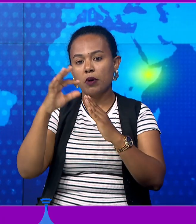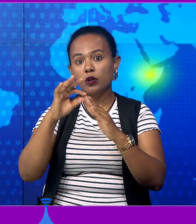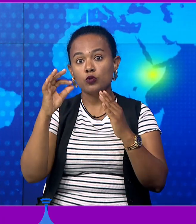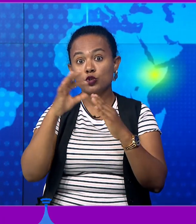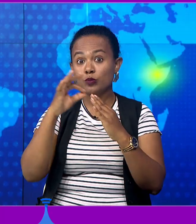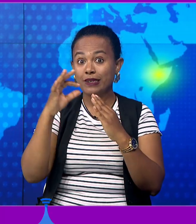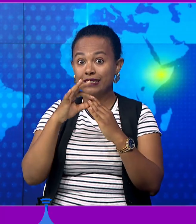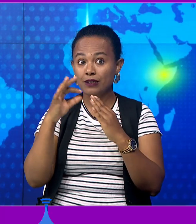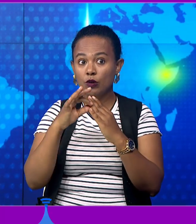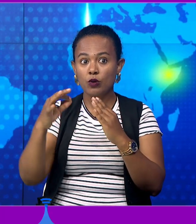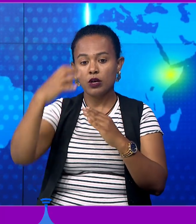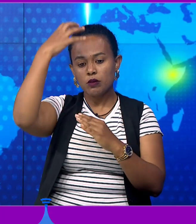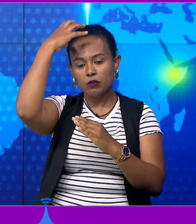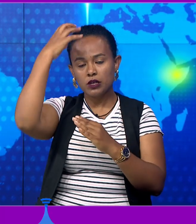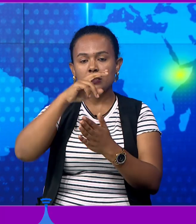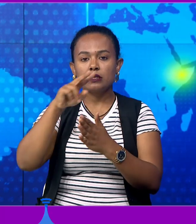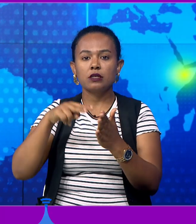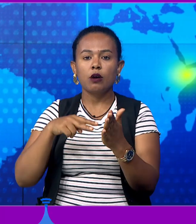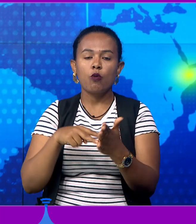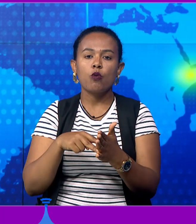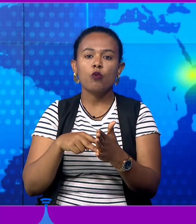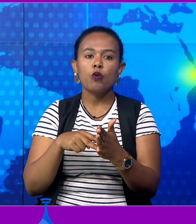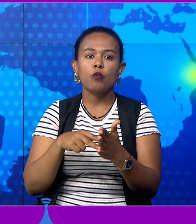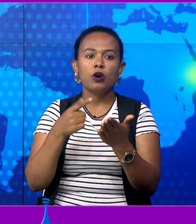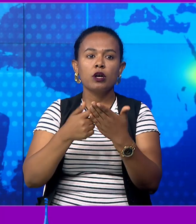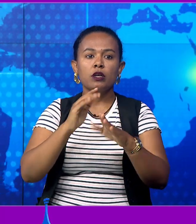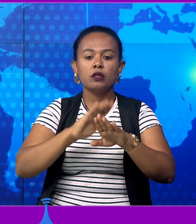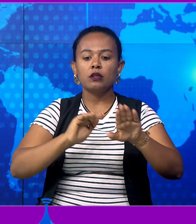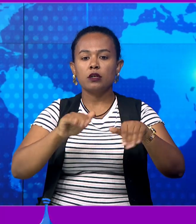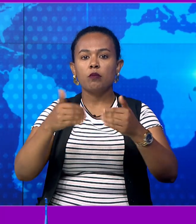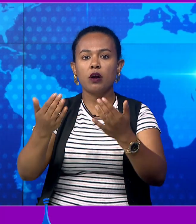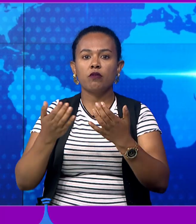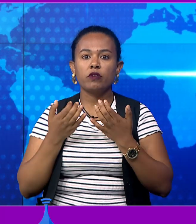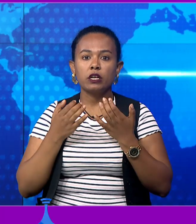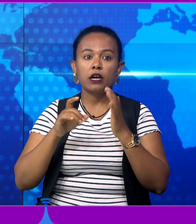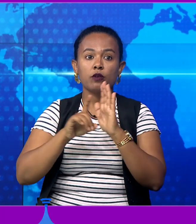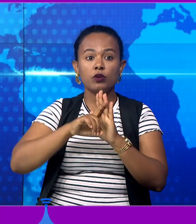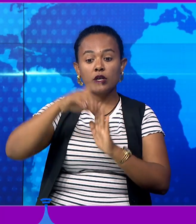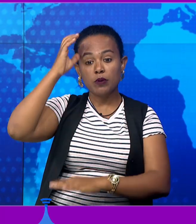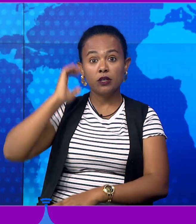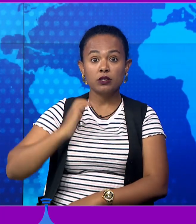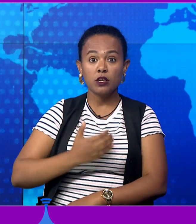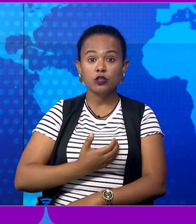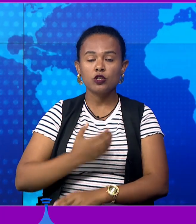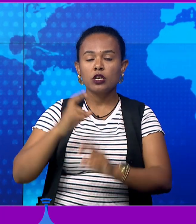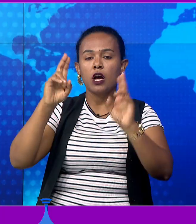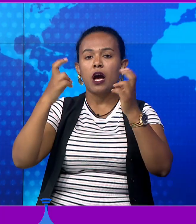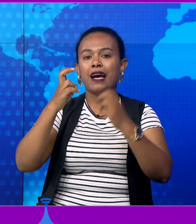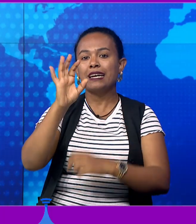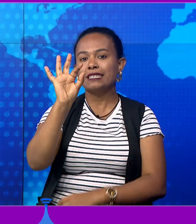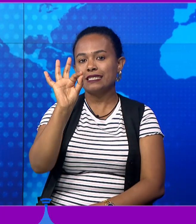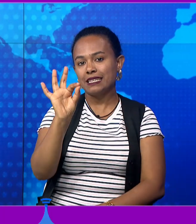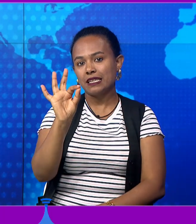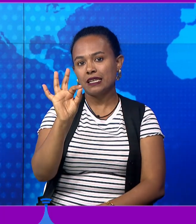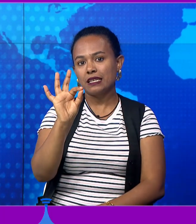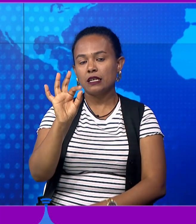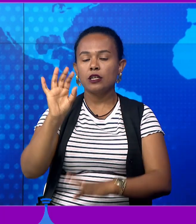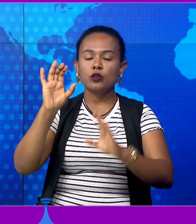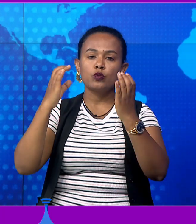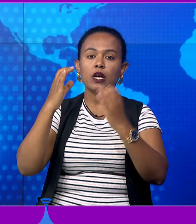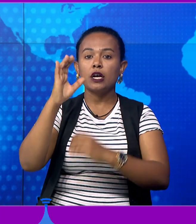መርጠው መንግስት እንዲያቋቁሙ ይህን ጥሪ ለማቅረብ ፈልጋለሁ። ህገ መንግስታችን አንቀጽ 9 ንዑስ